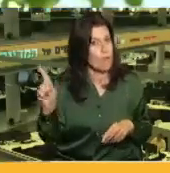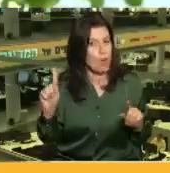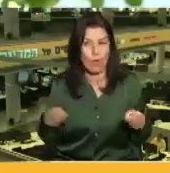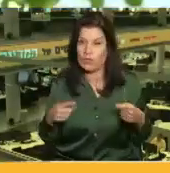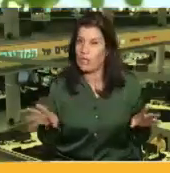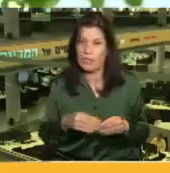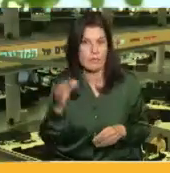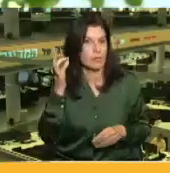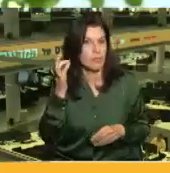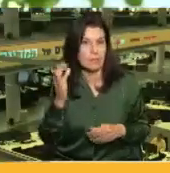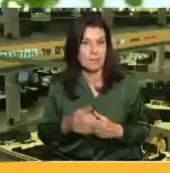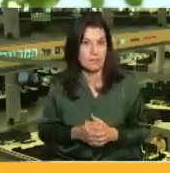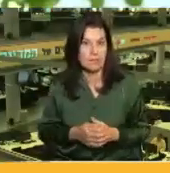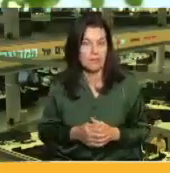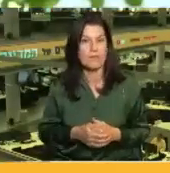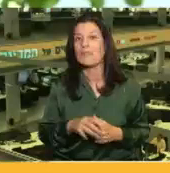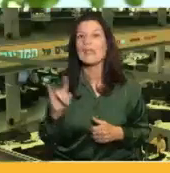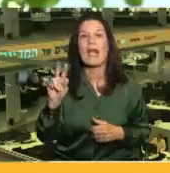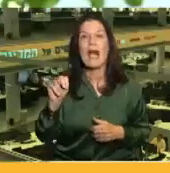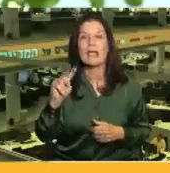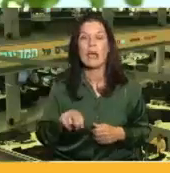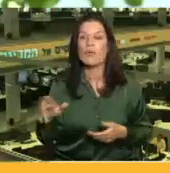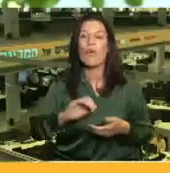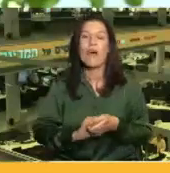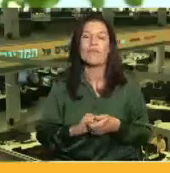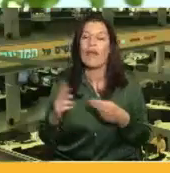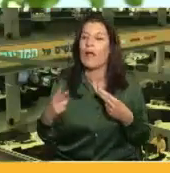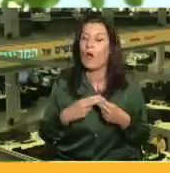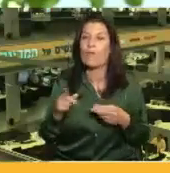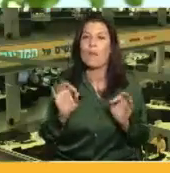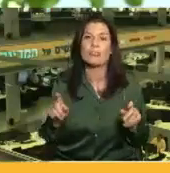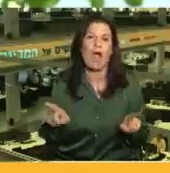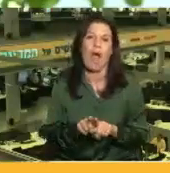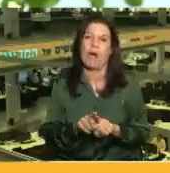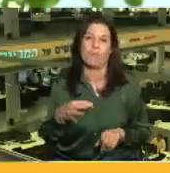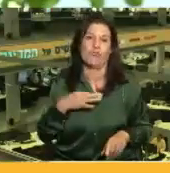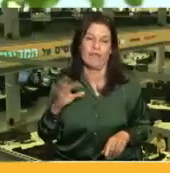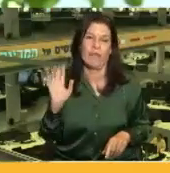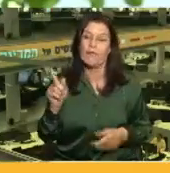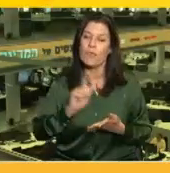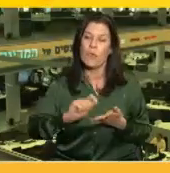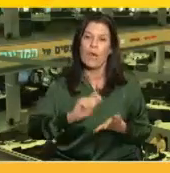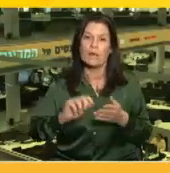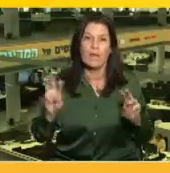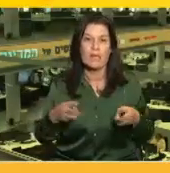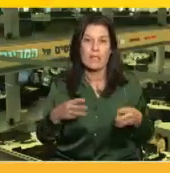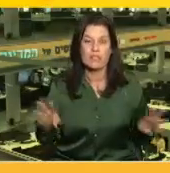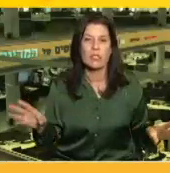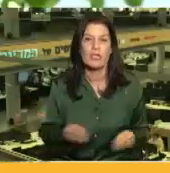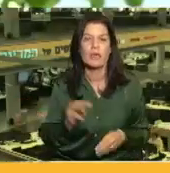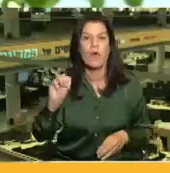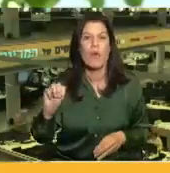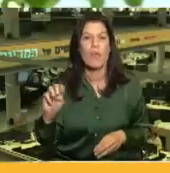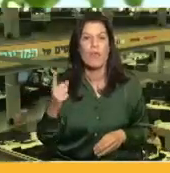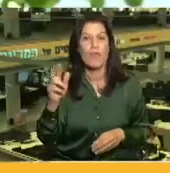ארי. לא, ממש לא. חנן בן ארי הוא לא רק חבר קרוב, הוא אח, והוא כתב... הוא איש מדהים וזה... את השיר הזה יחד עם... כולם מדהימים. יחד עם מורן דוד,